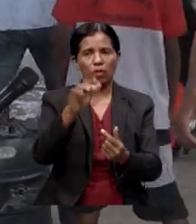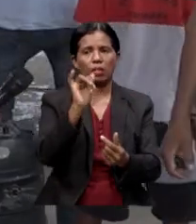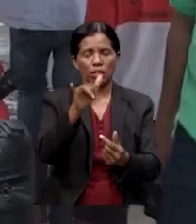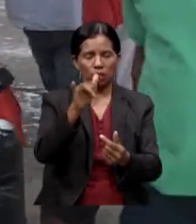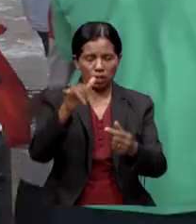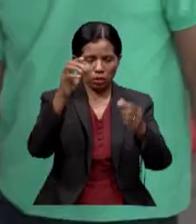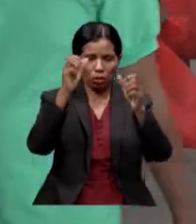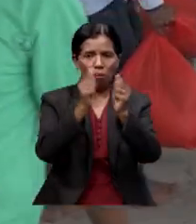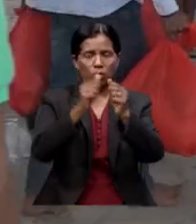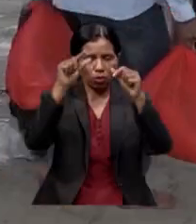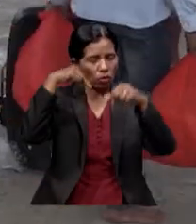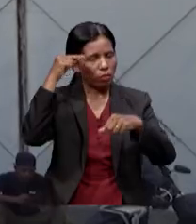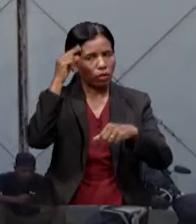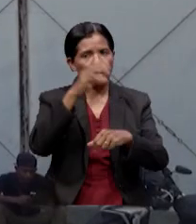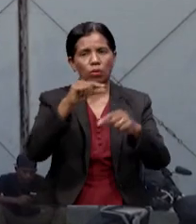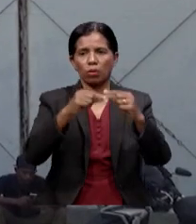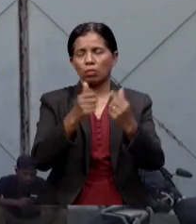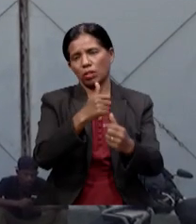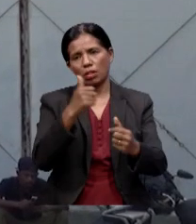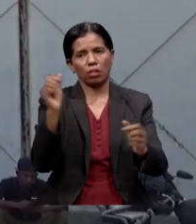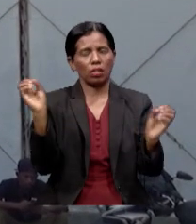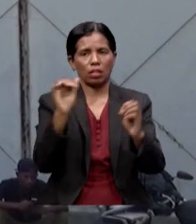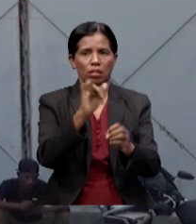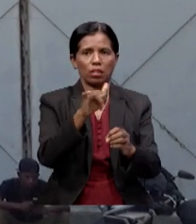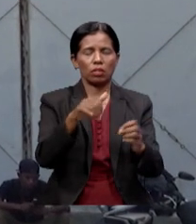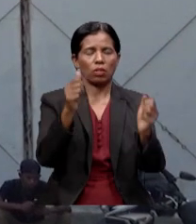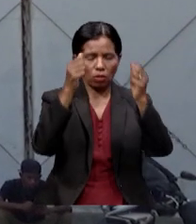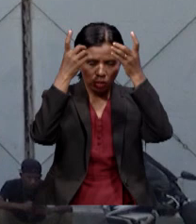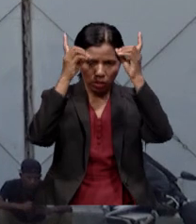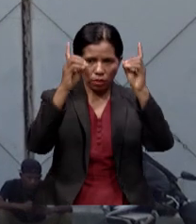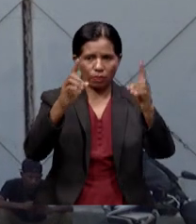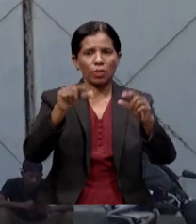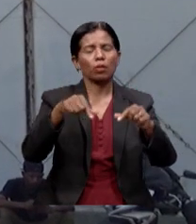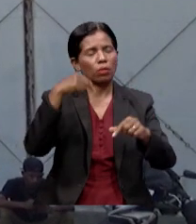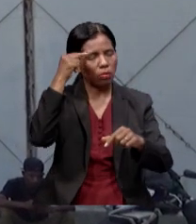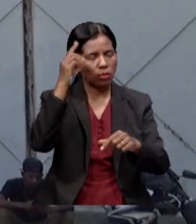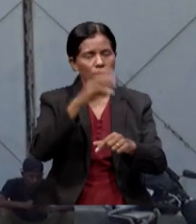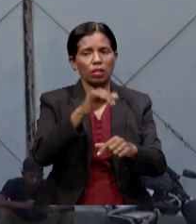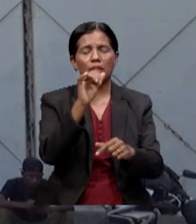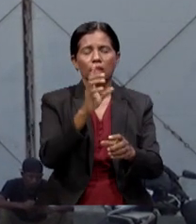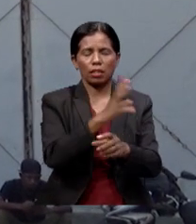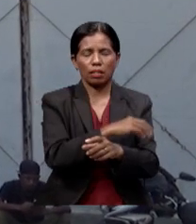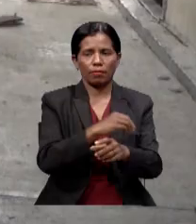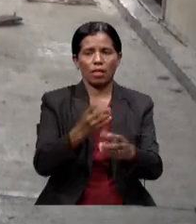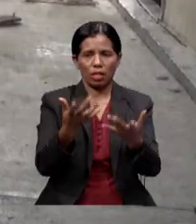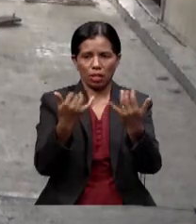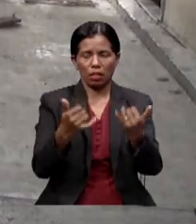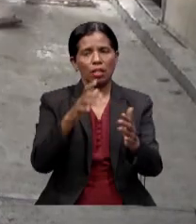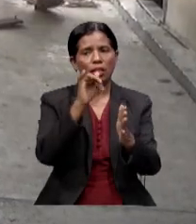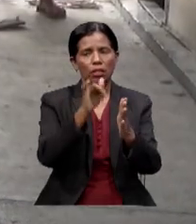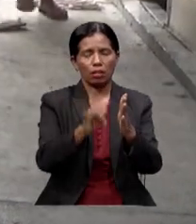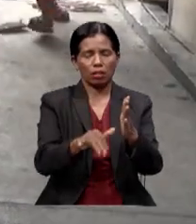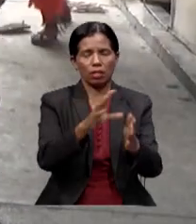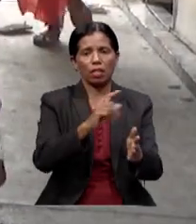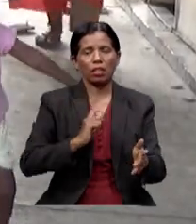desijang guvernu nian, no grupu ida seluk la concorda ho desijang ne. Grupu nebe concorda ho desijang guvernu ne, dadang ne hela iha isolamentu